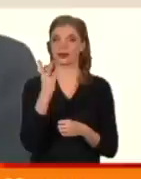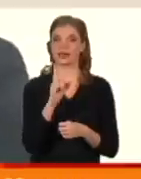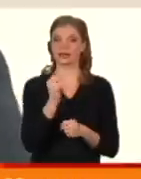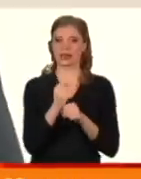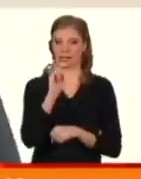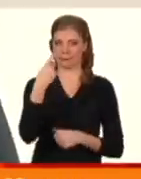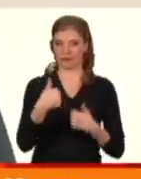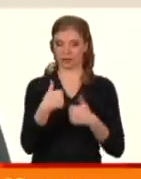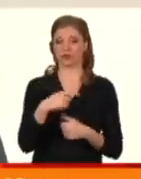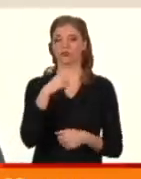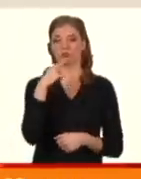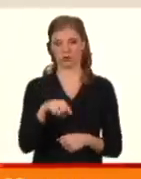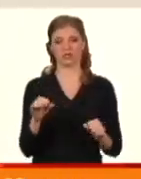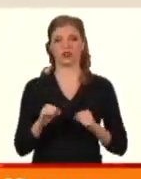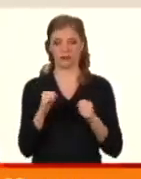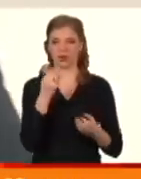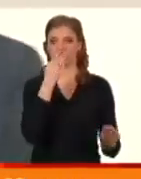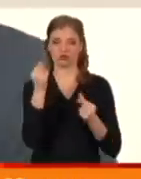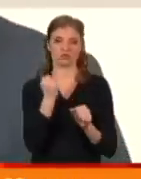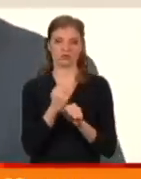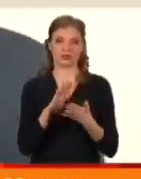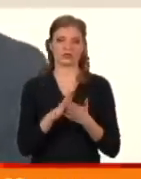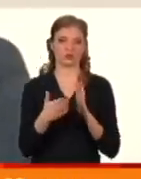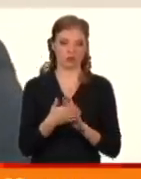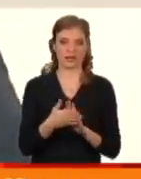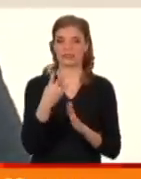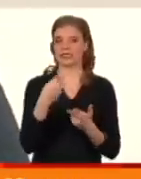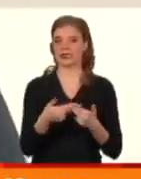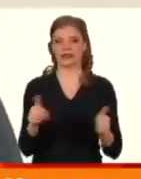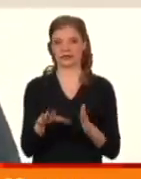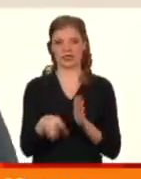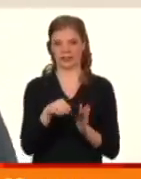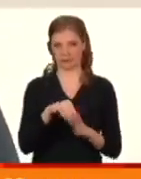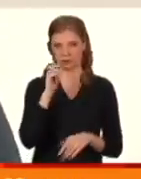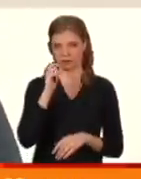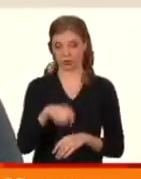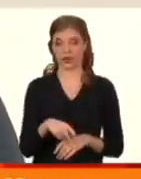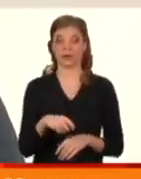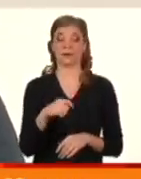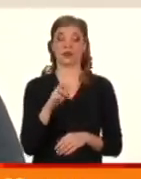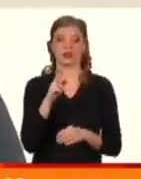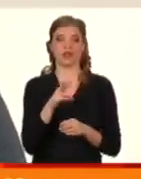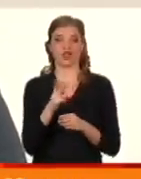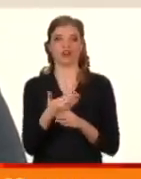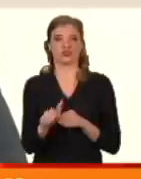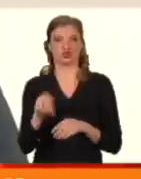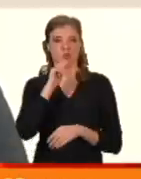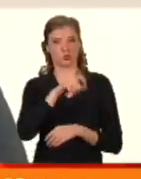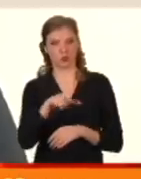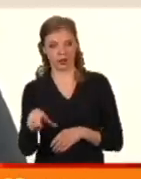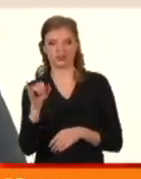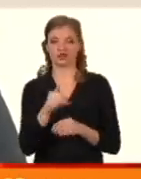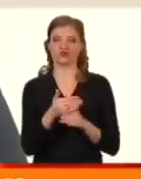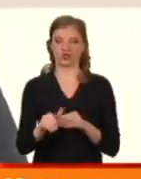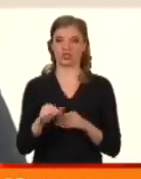крок. Росія намагатиметься штучно створити ситуацію невизнання виборів в Україні як частиною українців, так і